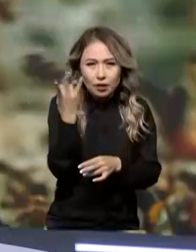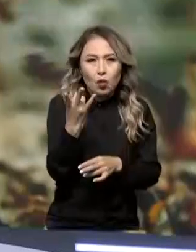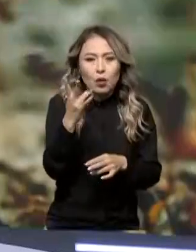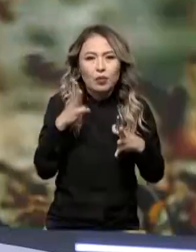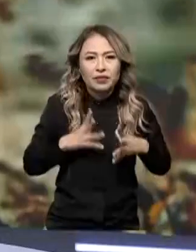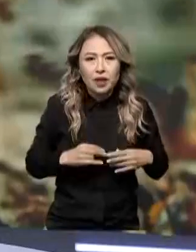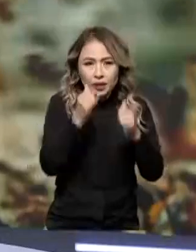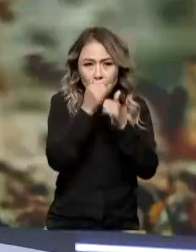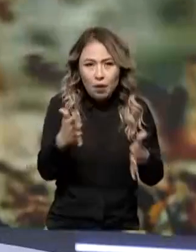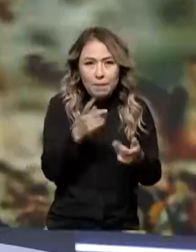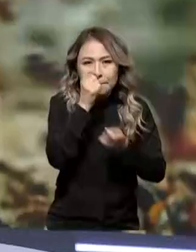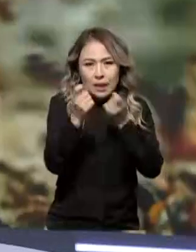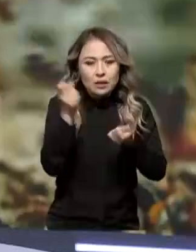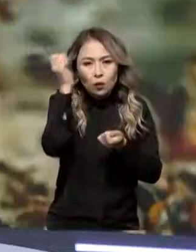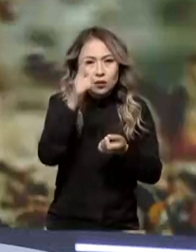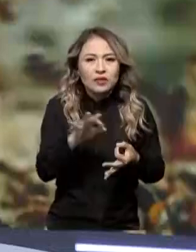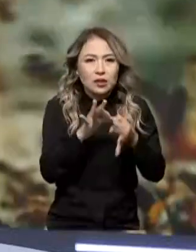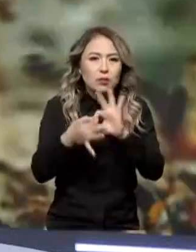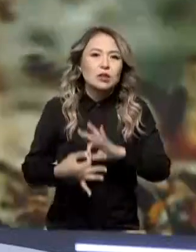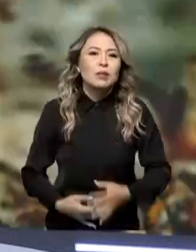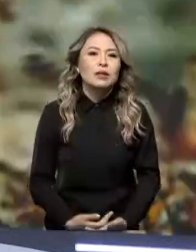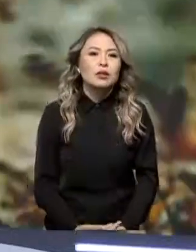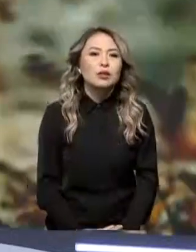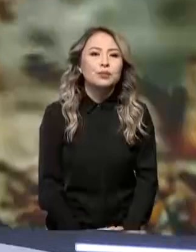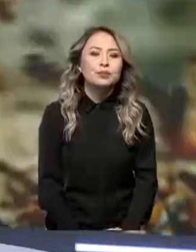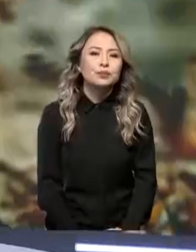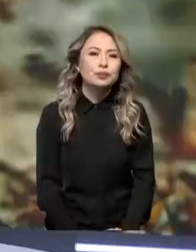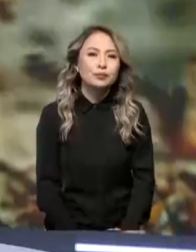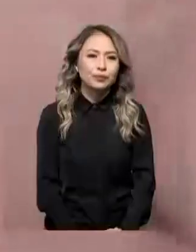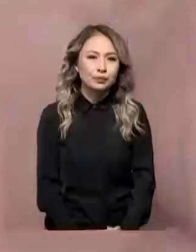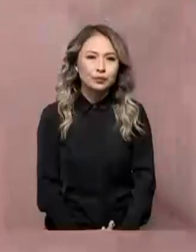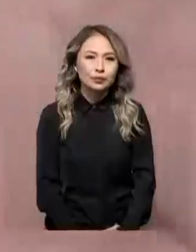сейіле қоймағанын айтады. Мән-жайды біліп қайтқан тілшіміздің репортажы.